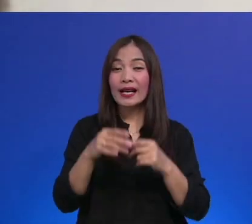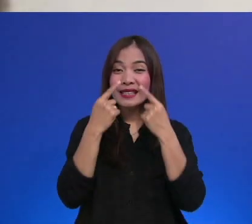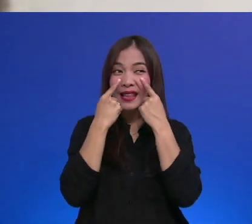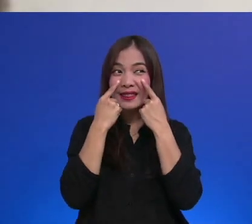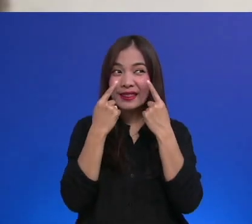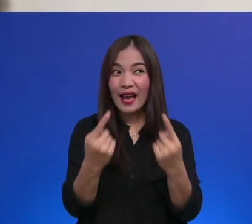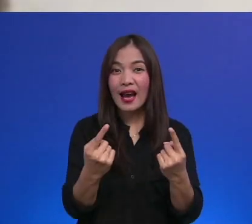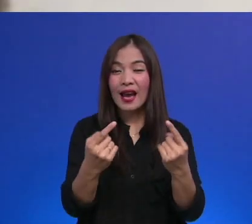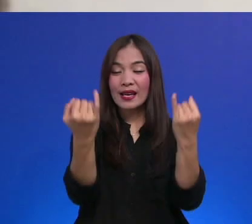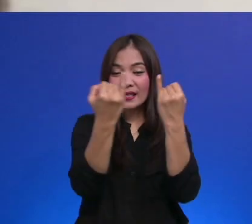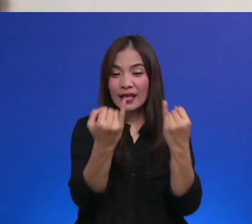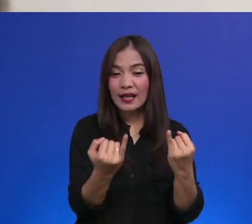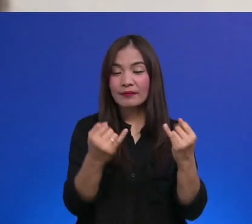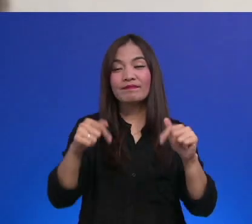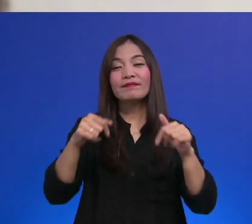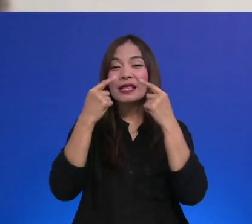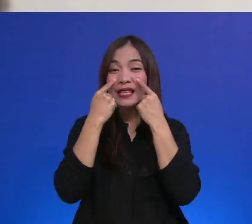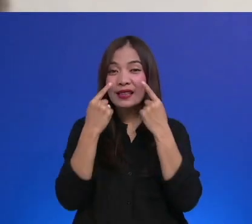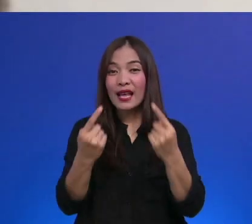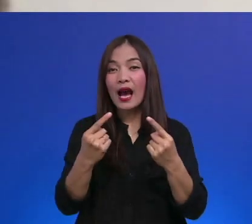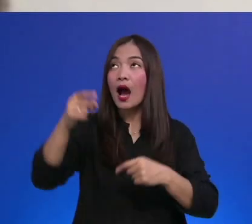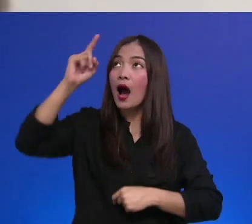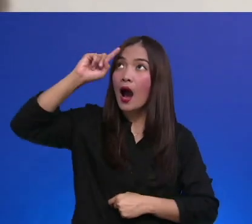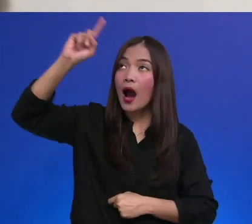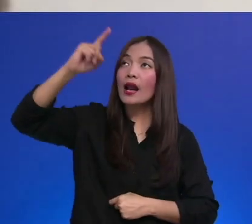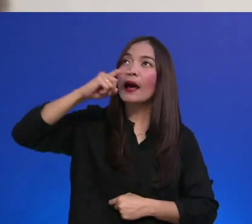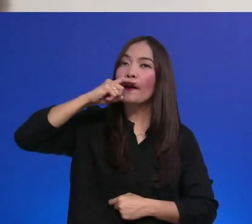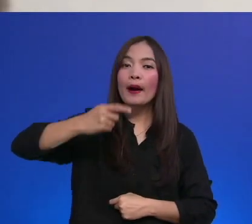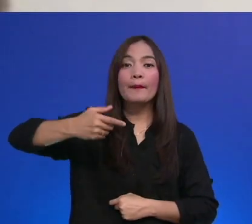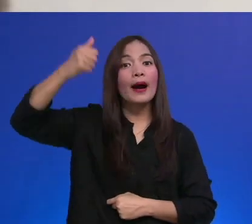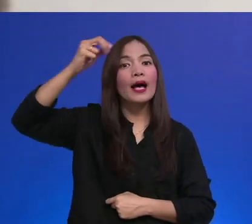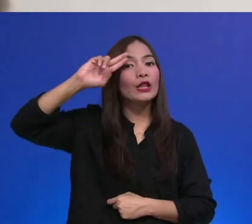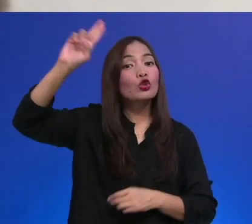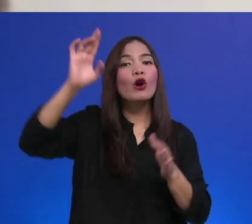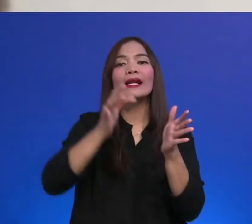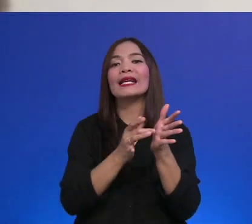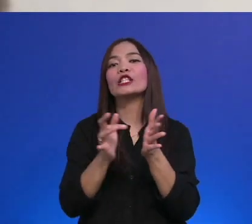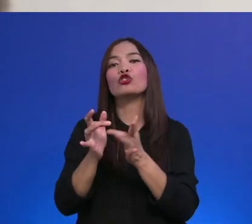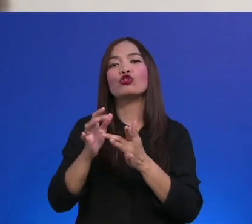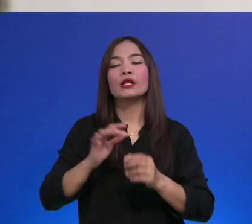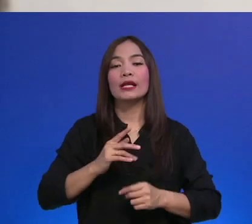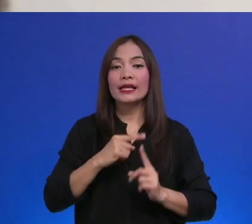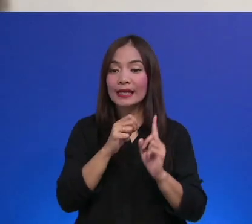kita Allah dan Bapak Tuan kita Yesus Kristus elohimiyah